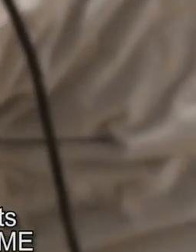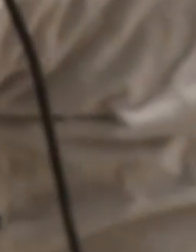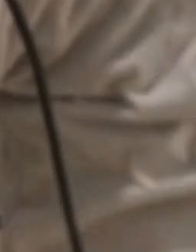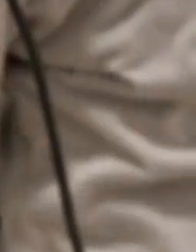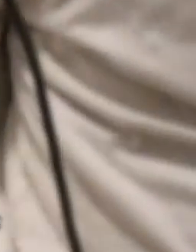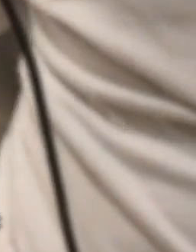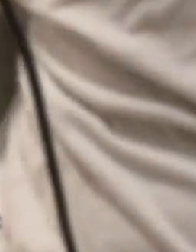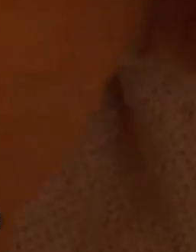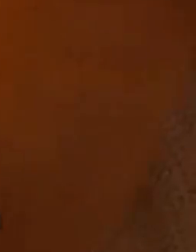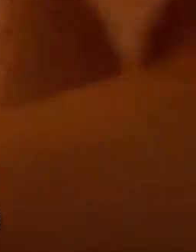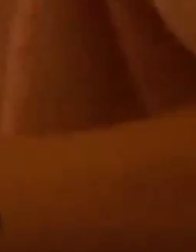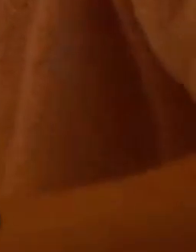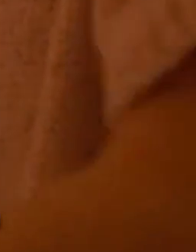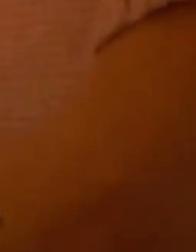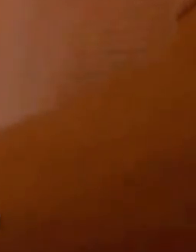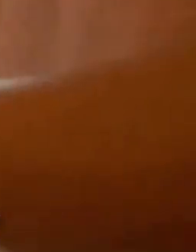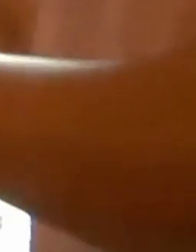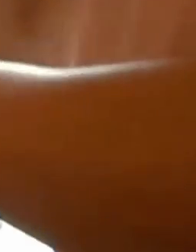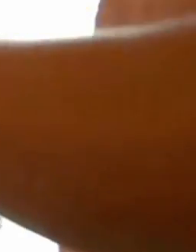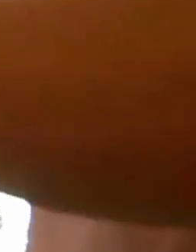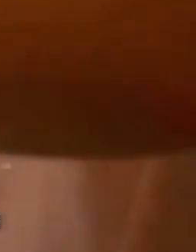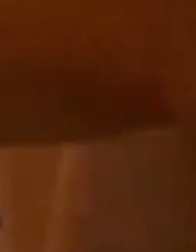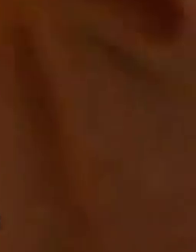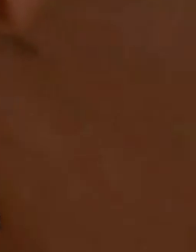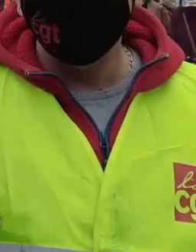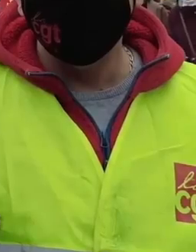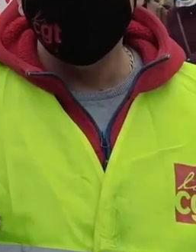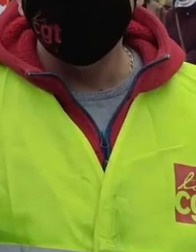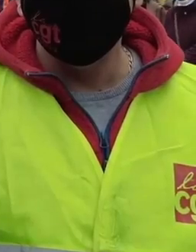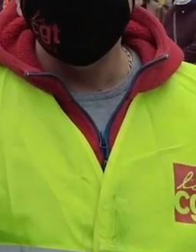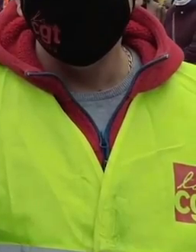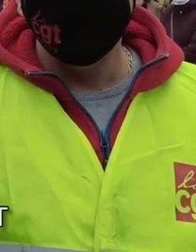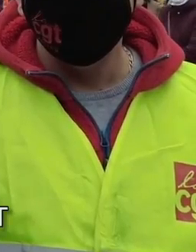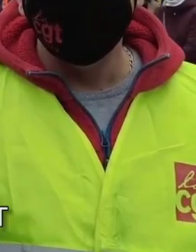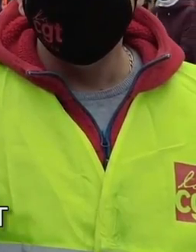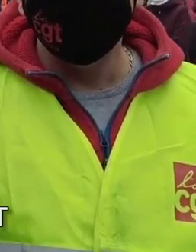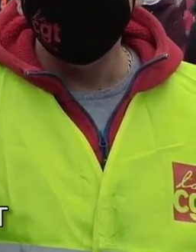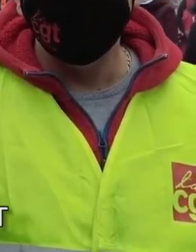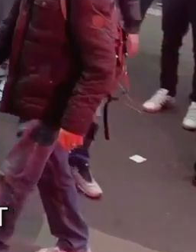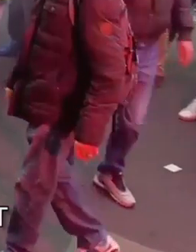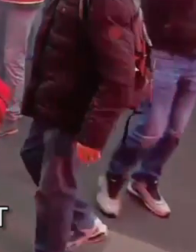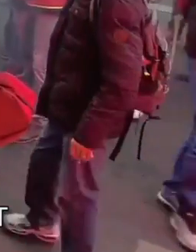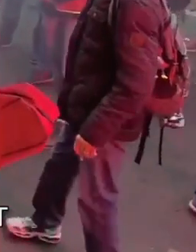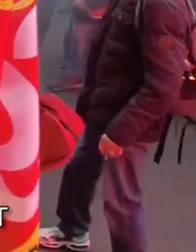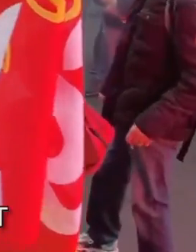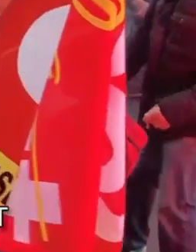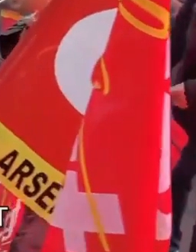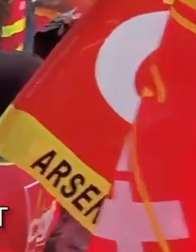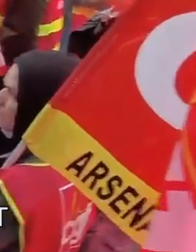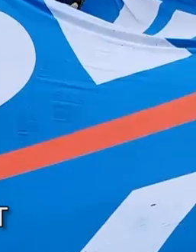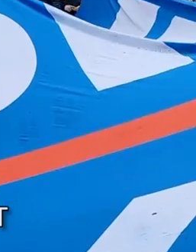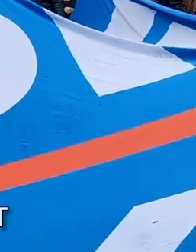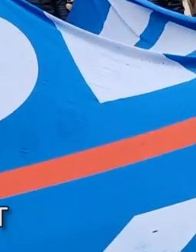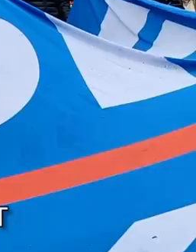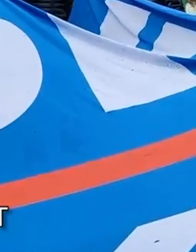et PME dont les conditions de travail sont plus difficiles, avec des droits moindres. On les soutient, on est avec eux. Il nous faut également renforcer l'action des élus